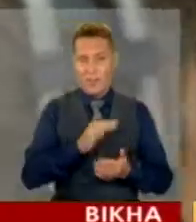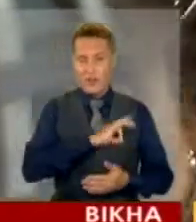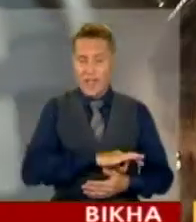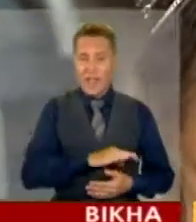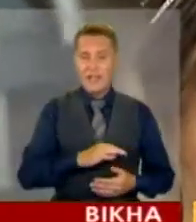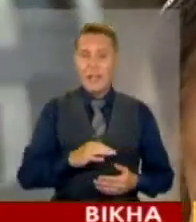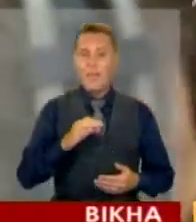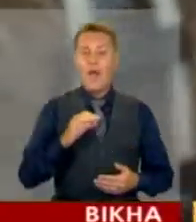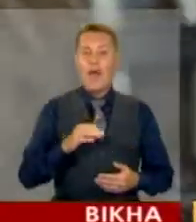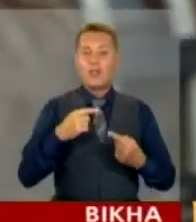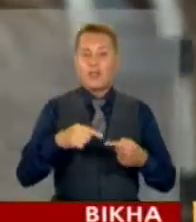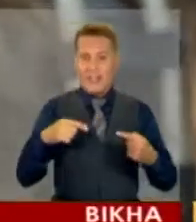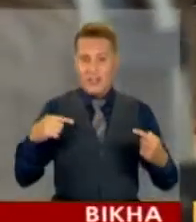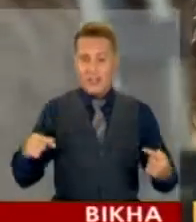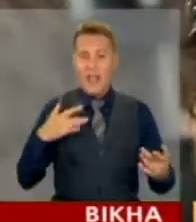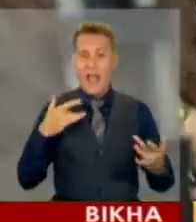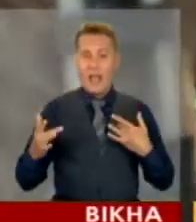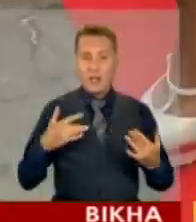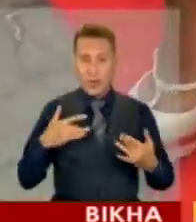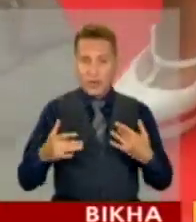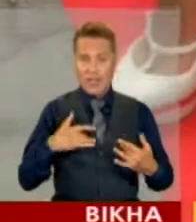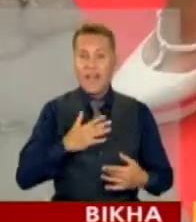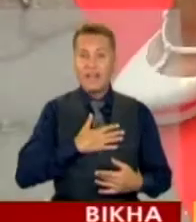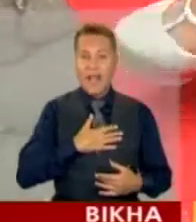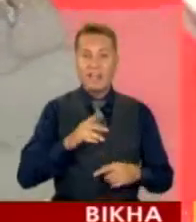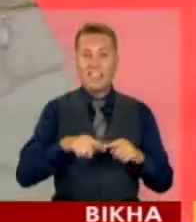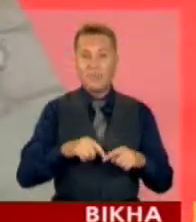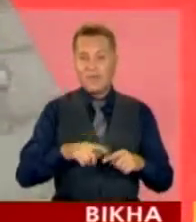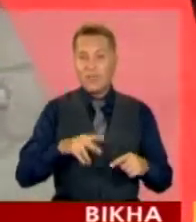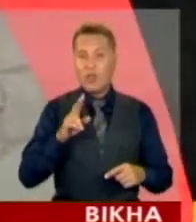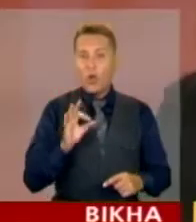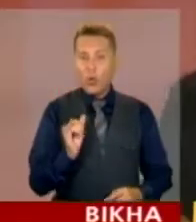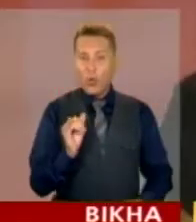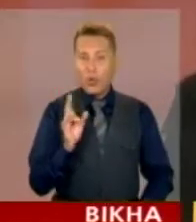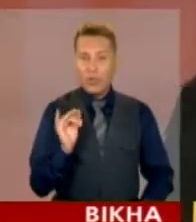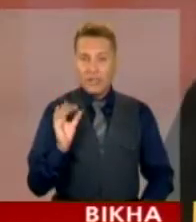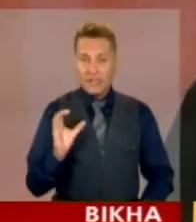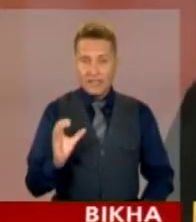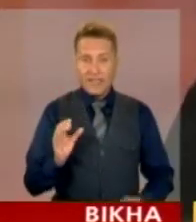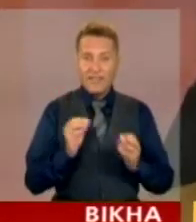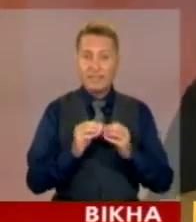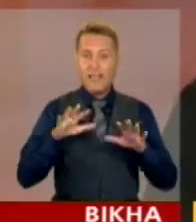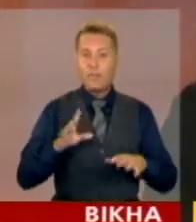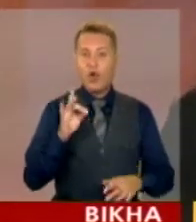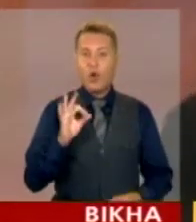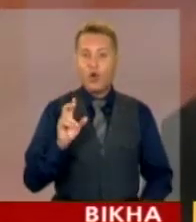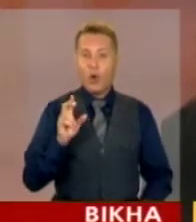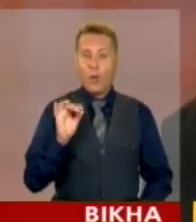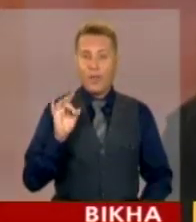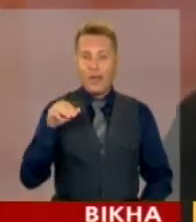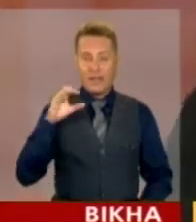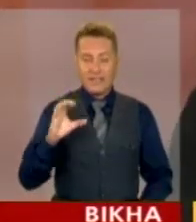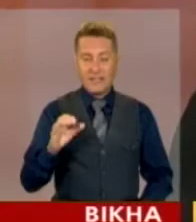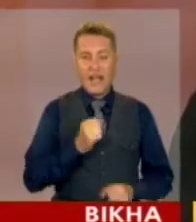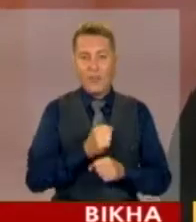Шарлін Терон, Сандра Балок, Наталі Портман і наша співвітчизниця Міла Куніс. Десяте місце у Джулії Робертс за роботу у